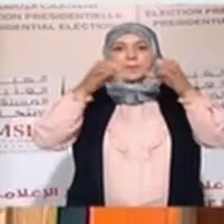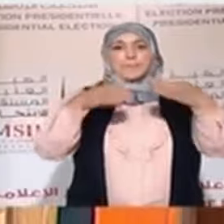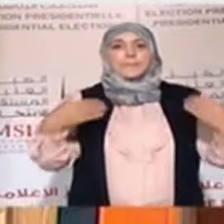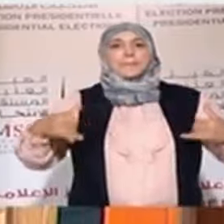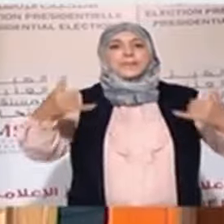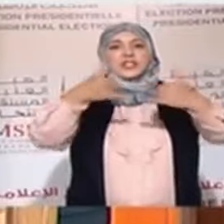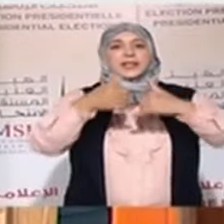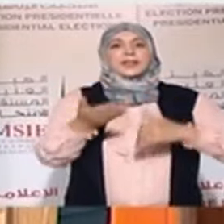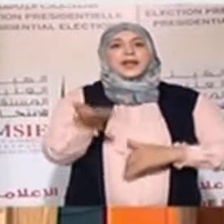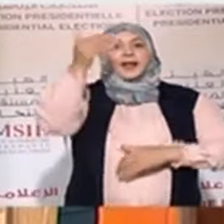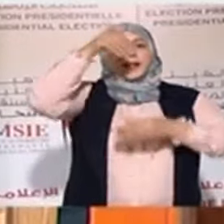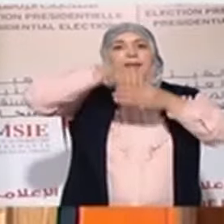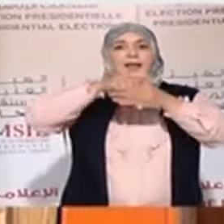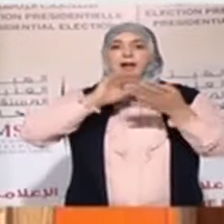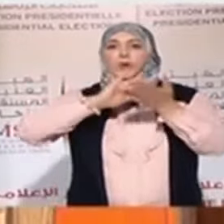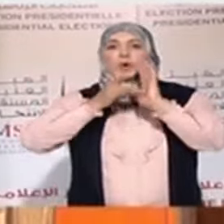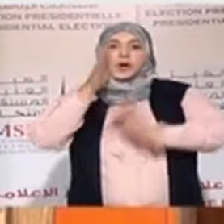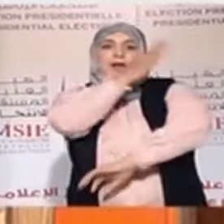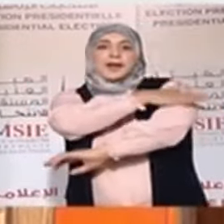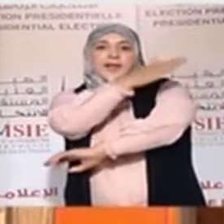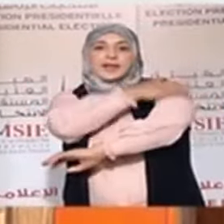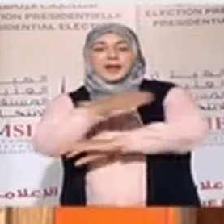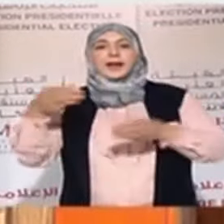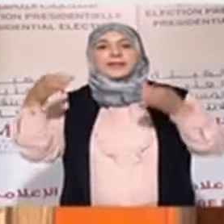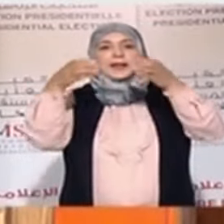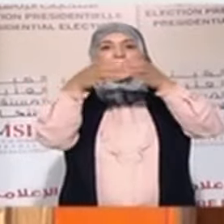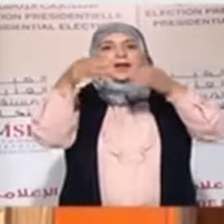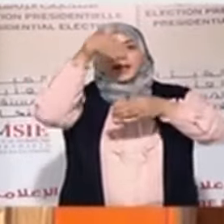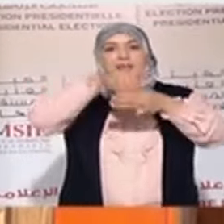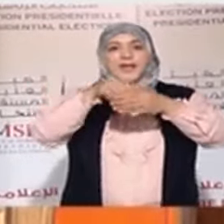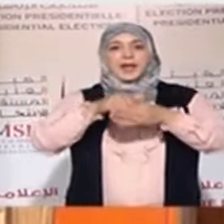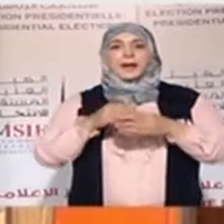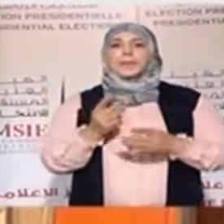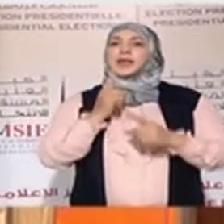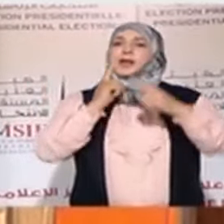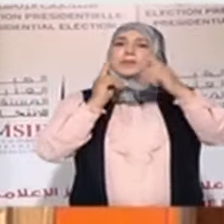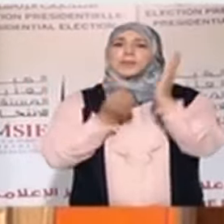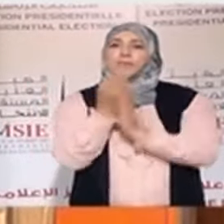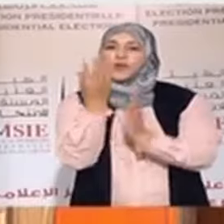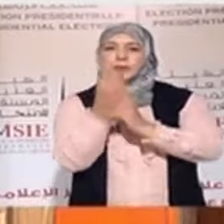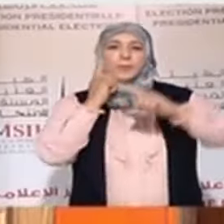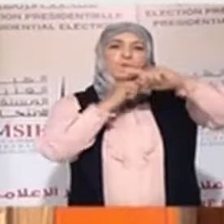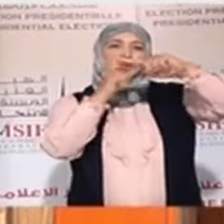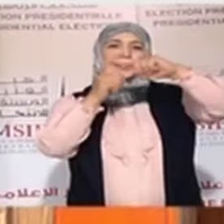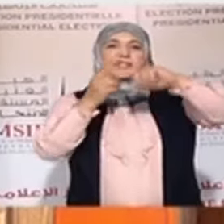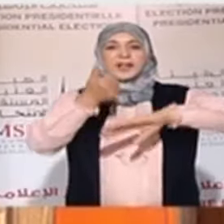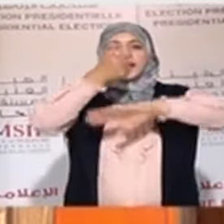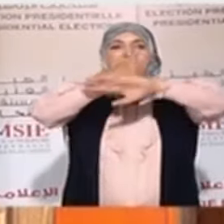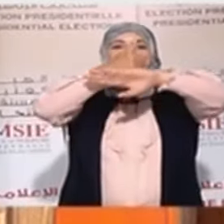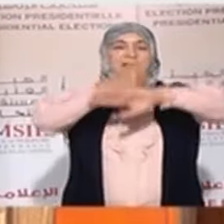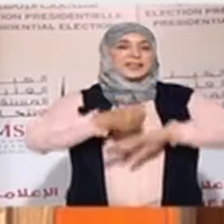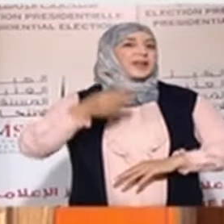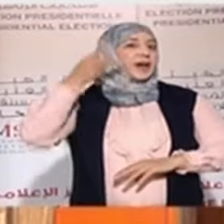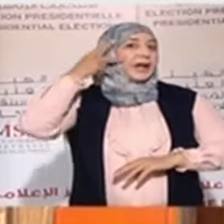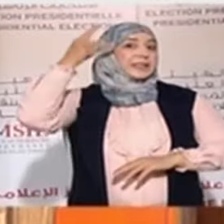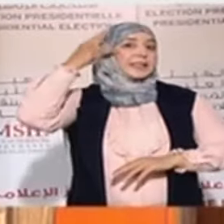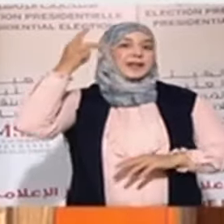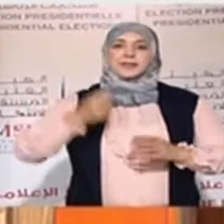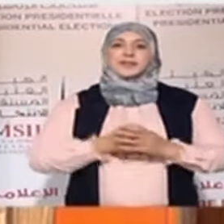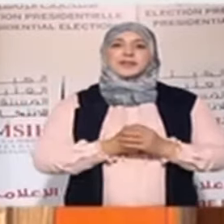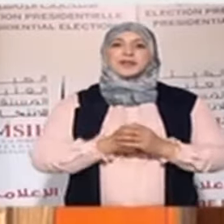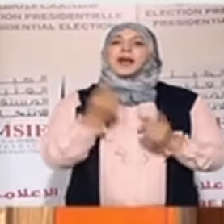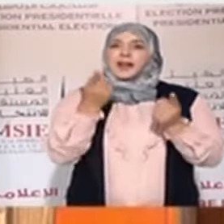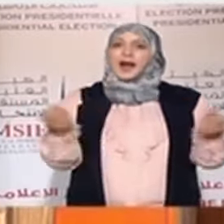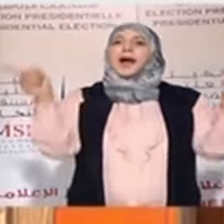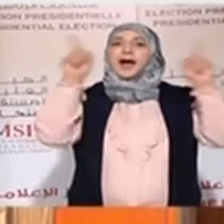المجلس وكافة إطارات وأعوان الهيئة بأسمع عبارات التهاني إلى رئيس الجمهورية المنتخب على